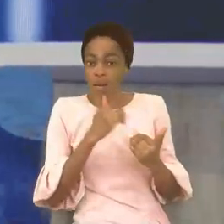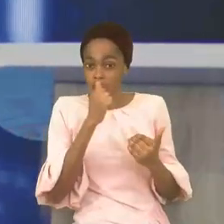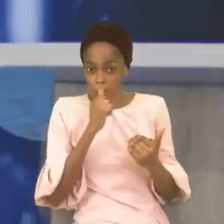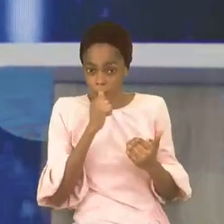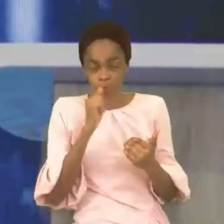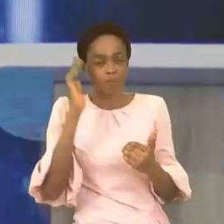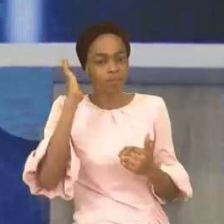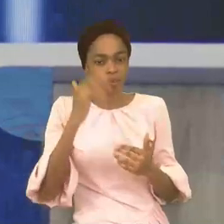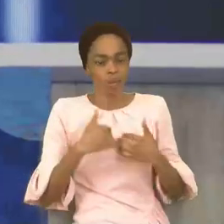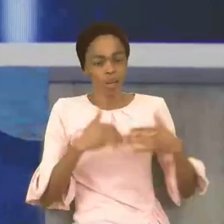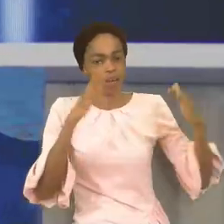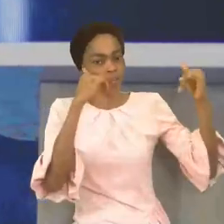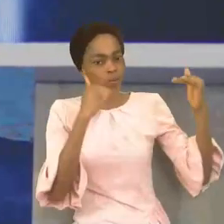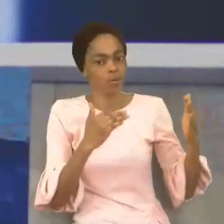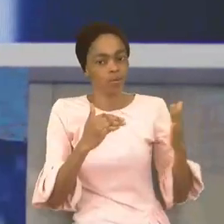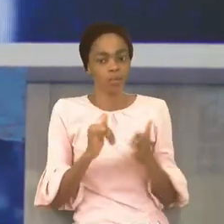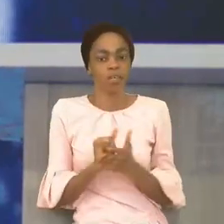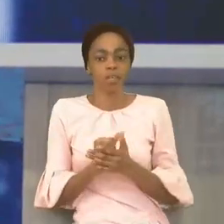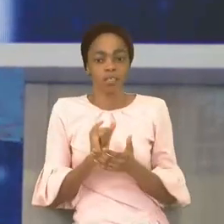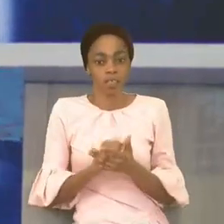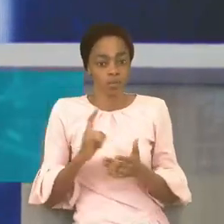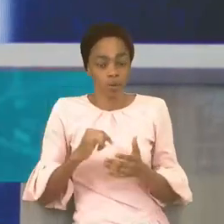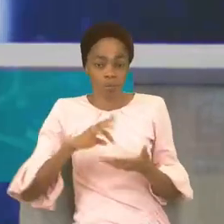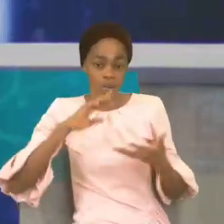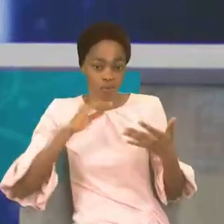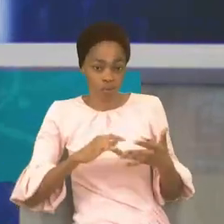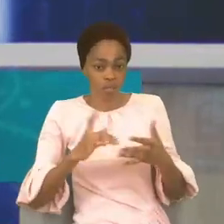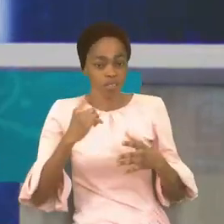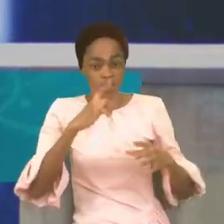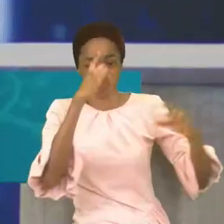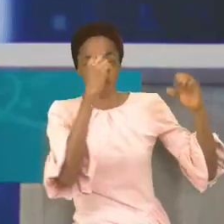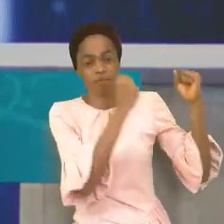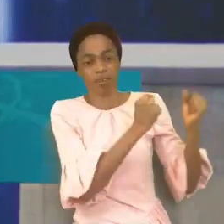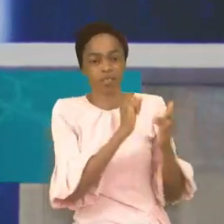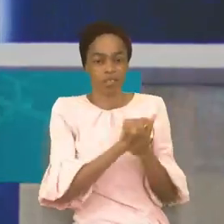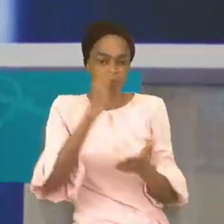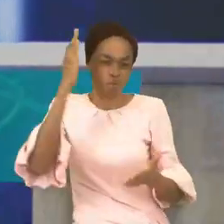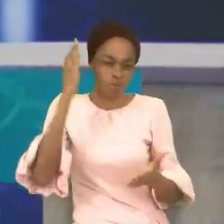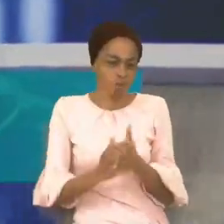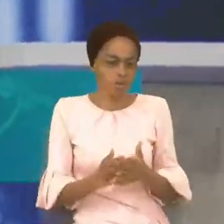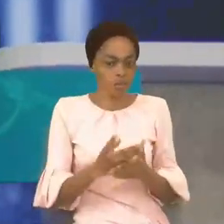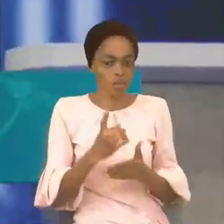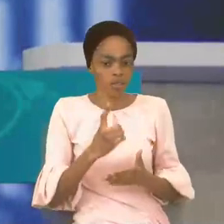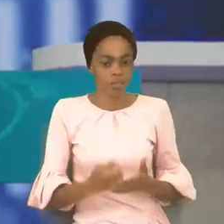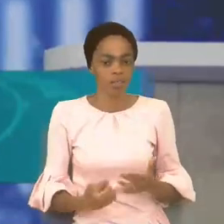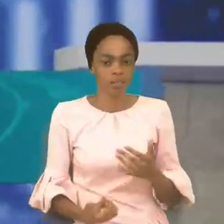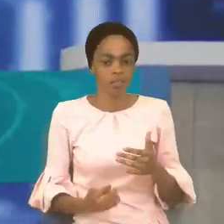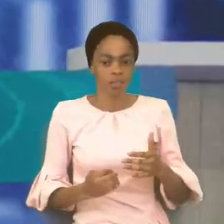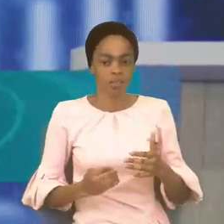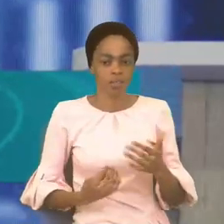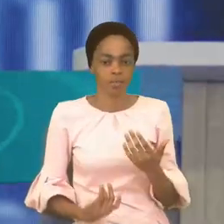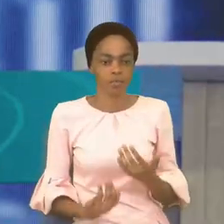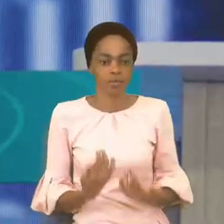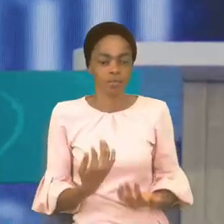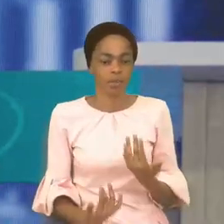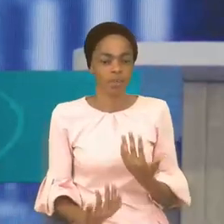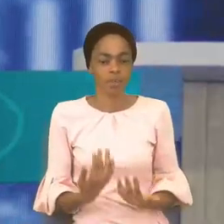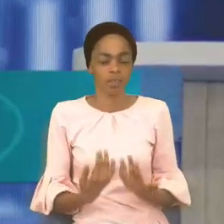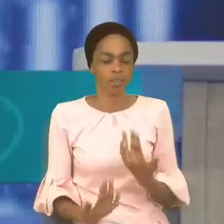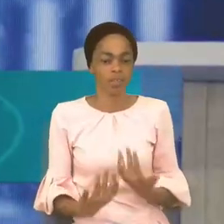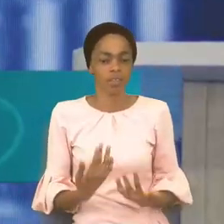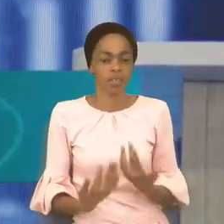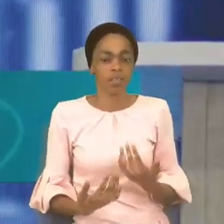cette histoire. La foi qui éteint la fournaise ardente. Toute fournaise dans ta vie, toute